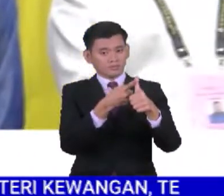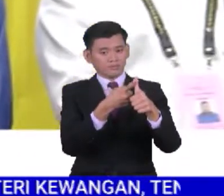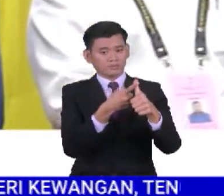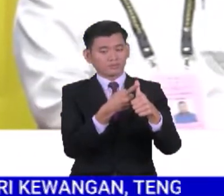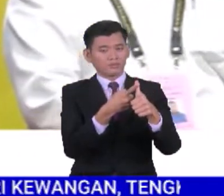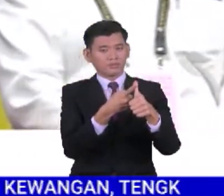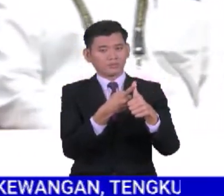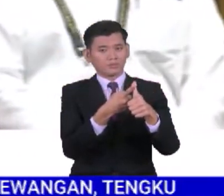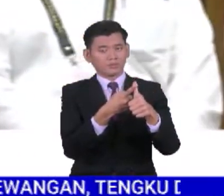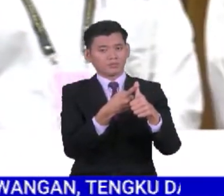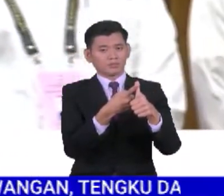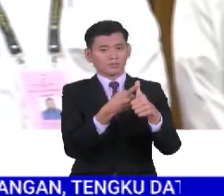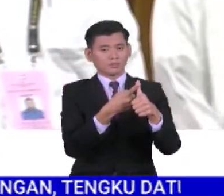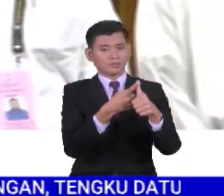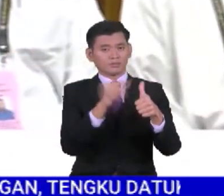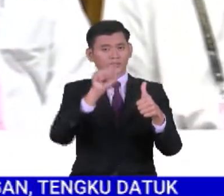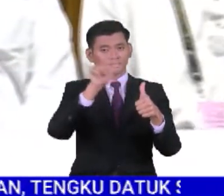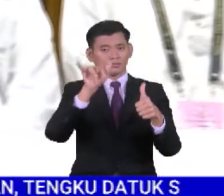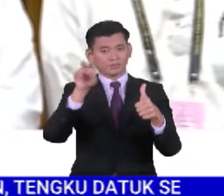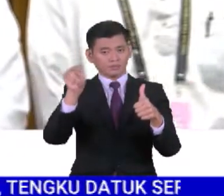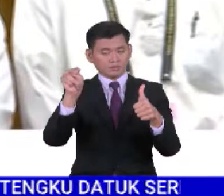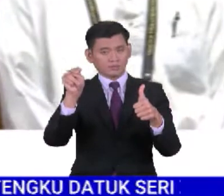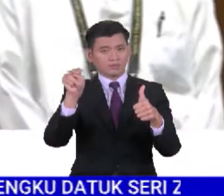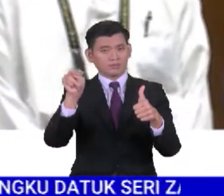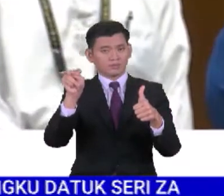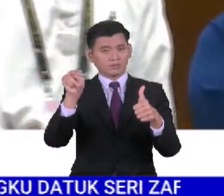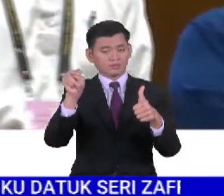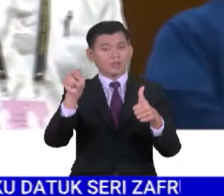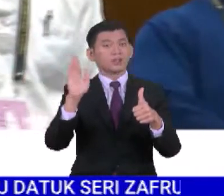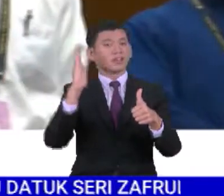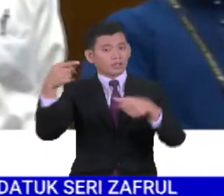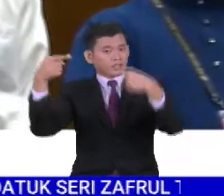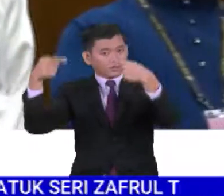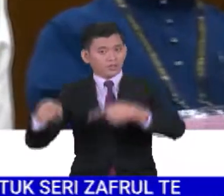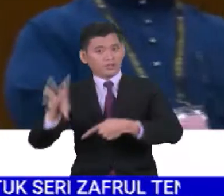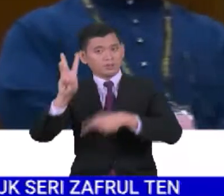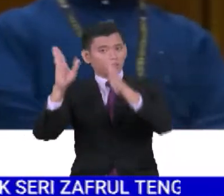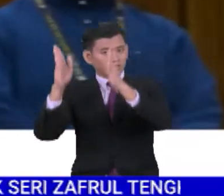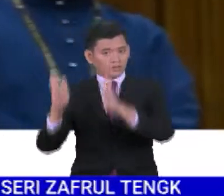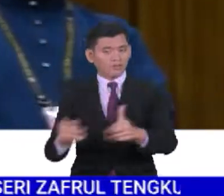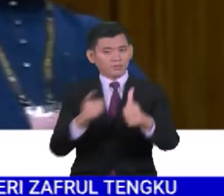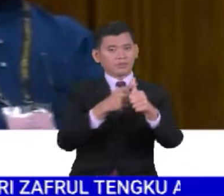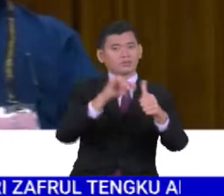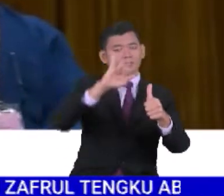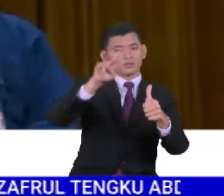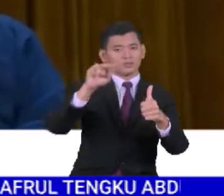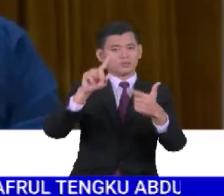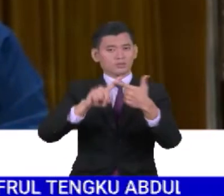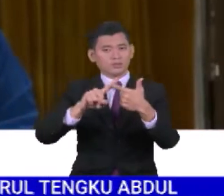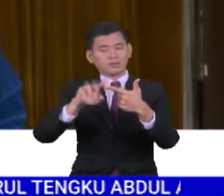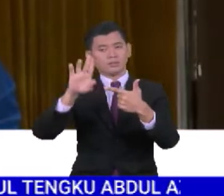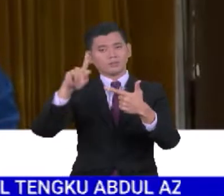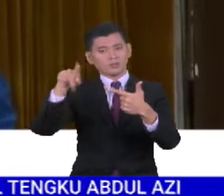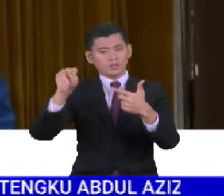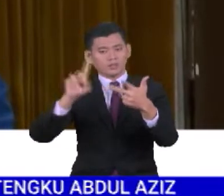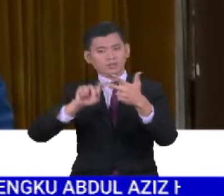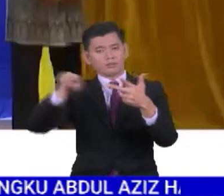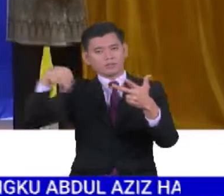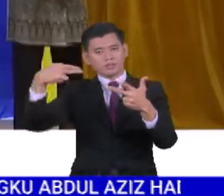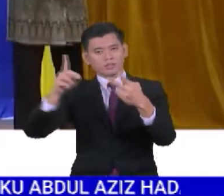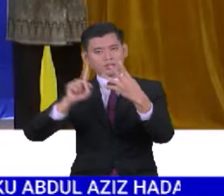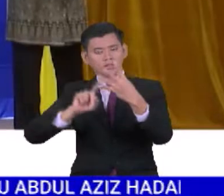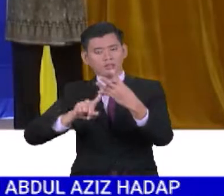penyandang kerusi Datuk Seri Azlan Man akan berdepan persaingan 6 penjuru melibatkan calon pejuang, warisan, PHPN dan